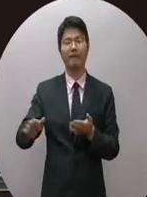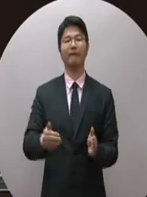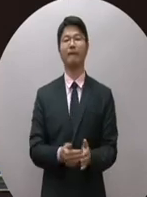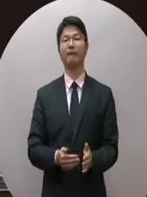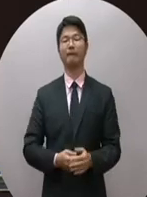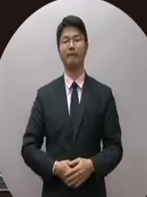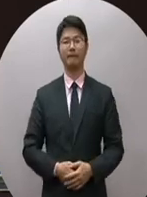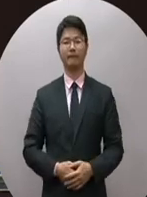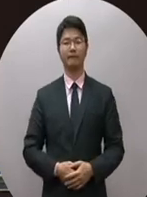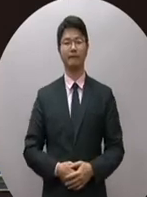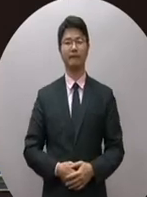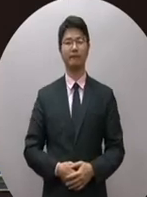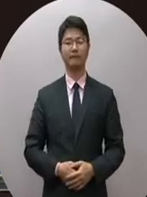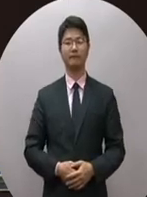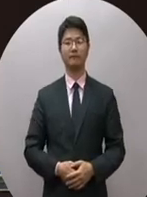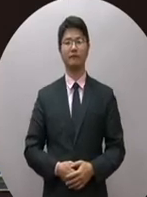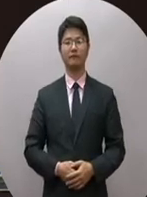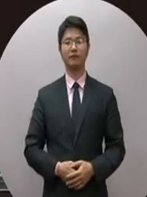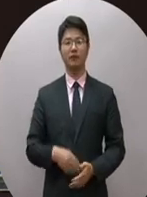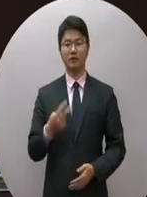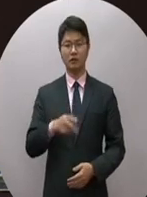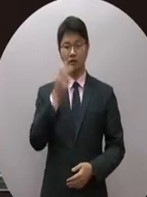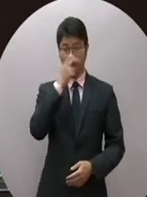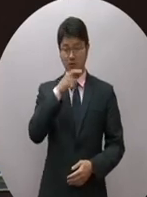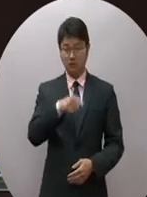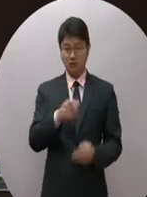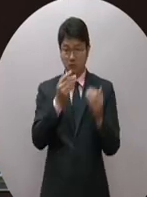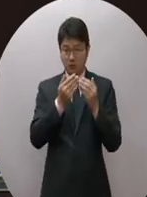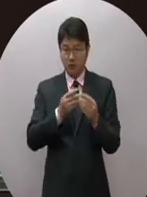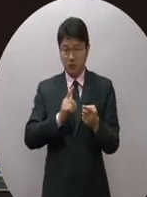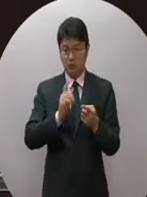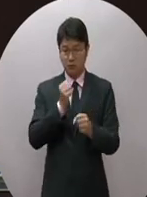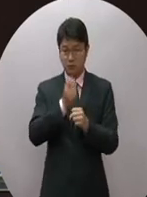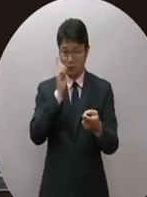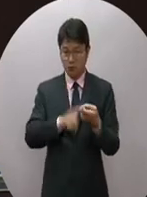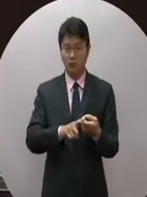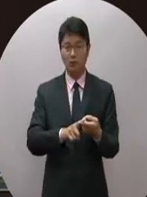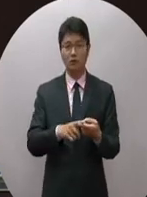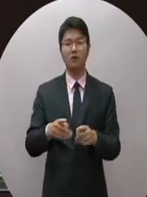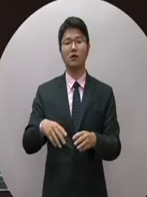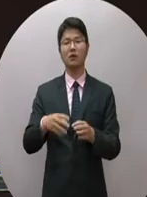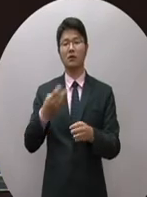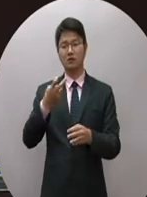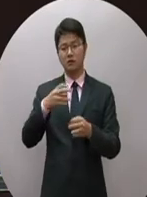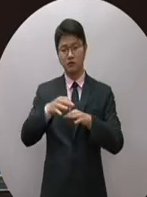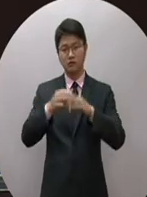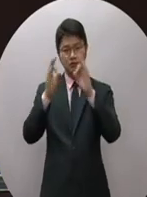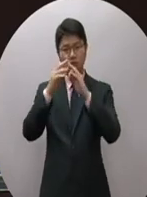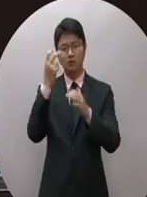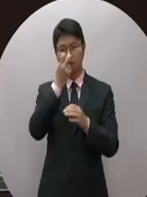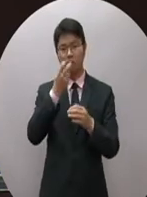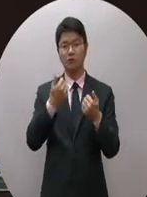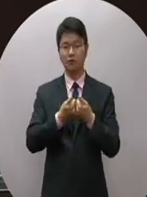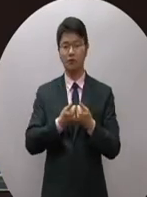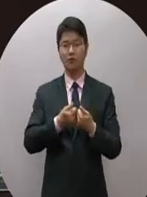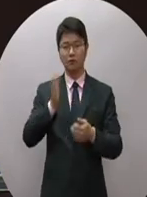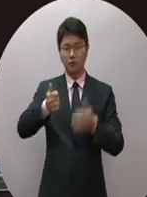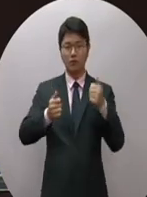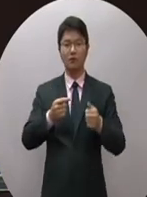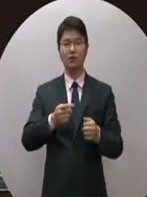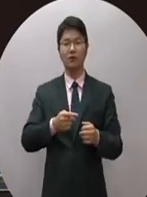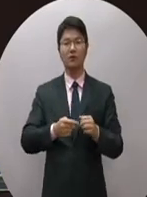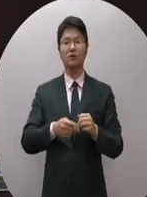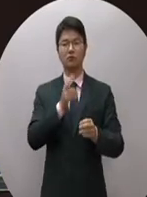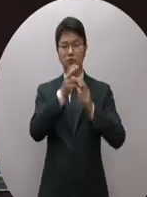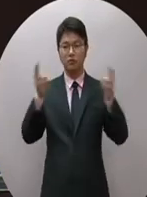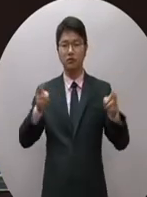验证是否做到，金管会雇主委更指派50位基层员工到不